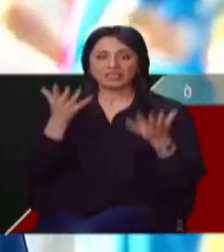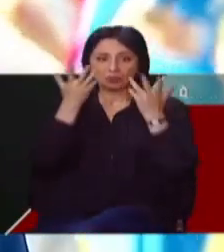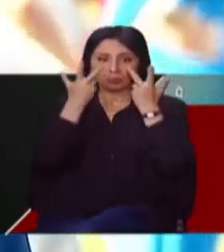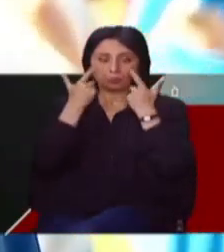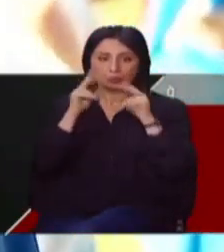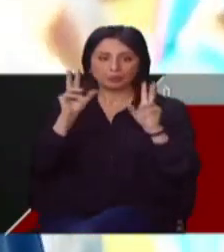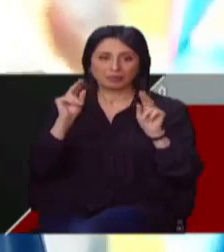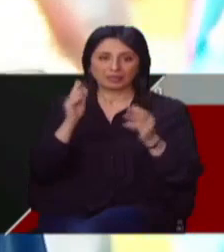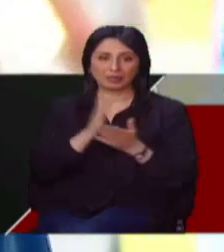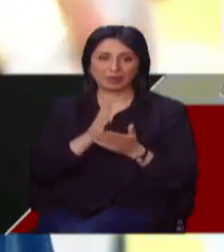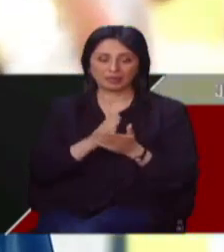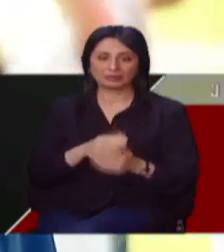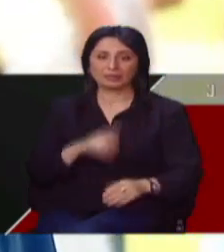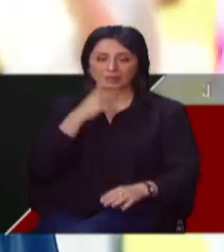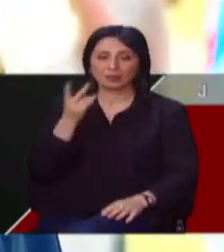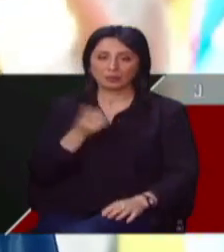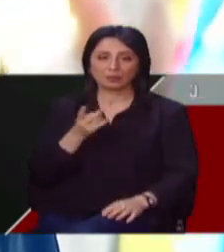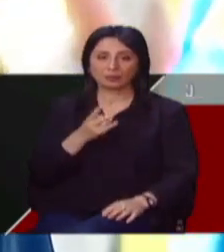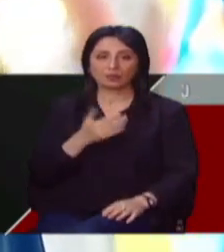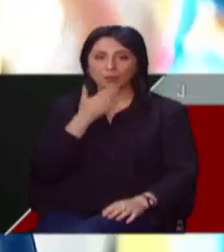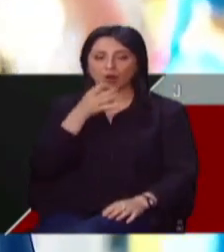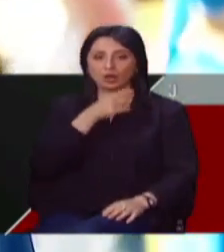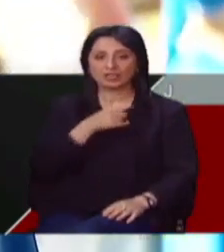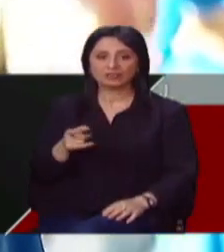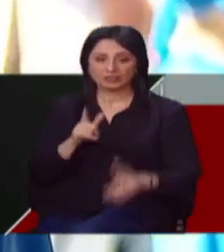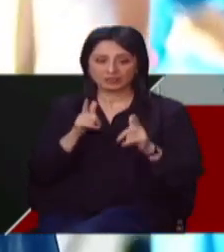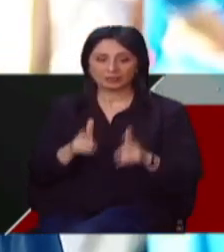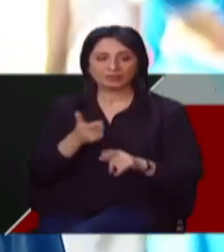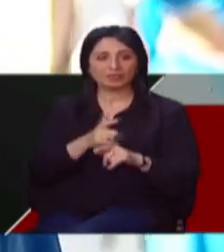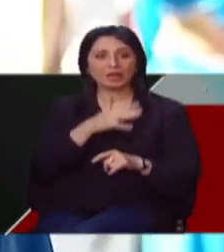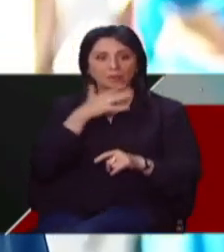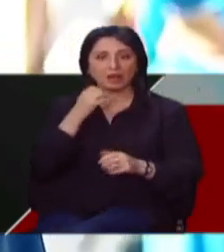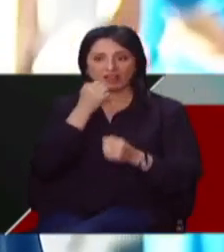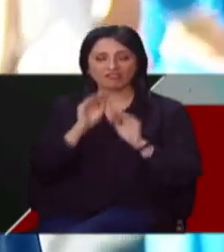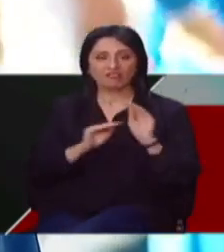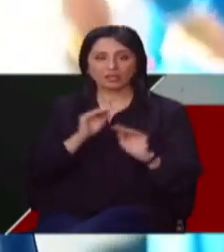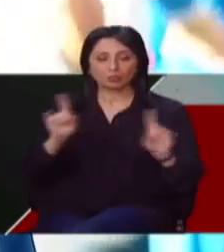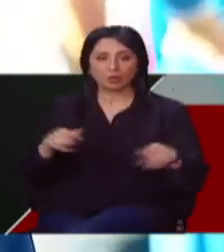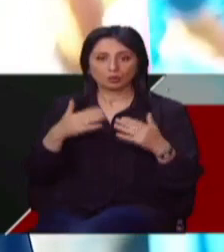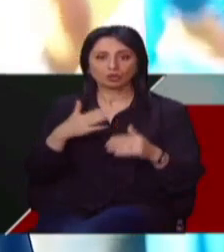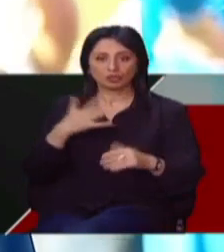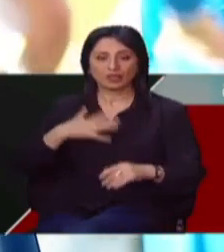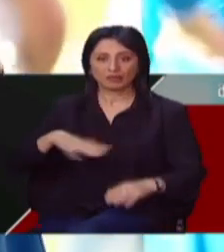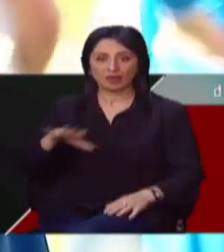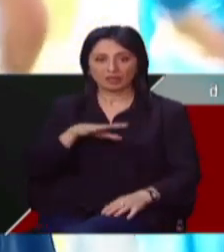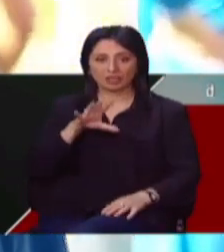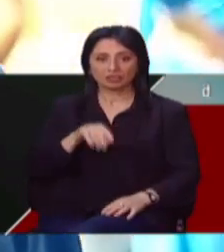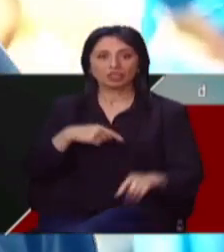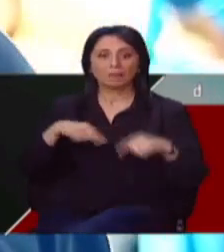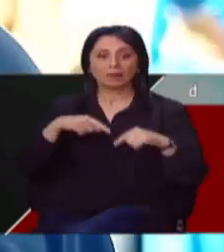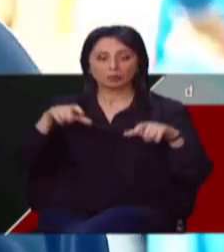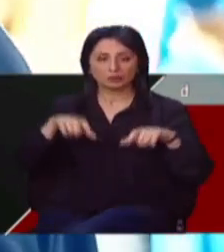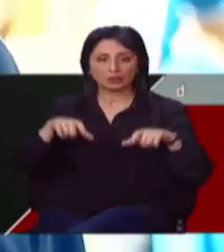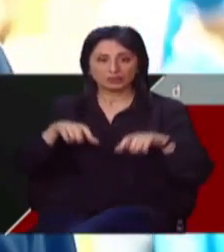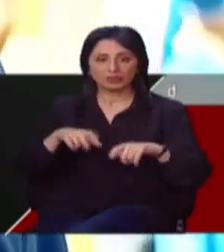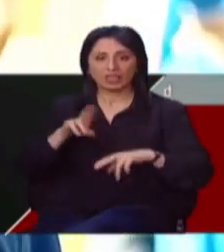ფუფუნებაა და ბედნიერებაა, რა თქმა უნდა. ბოლო წლებში ალბათ დამეთანხმები ძალიან ბევრი ინფრასტრუქტურა განხორციელდა ჩვენ ქვეყანაში, ფეხბურთის